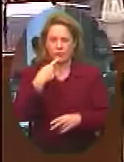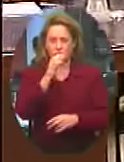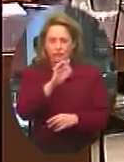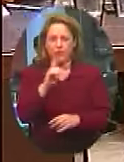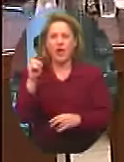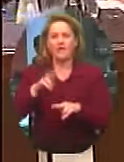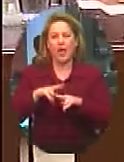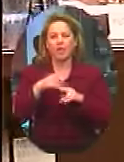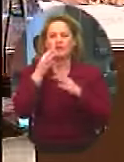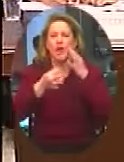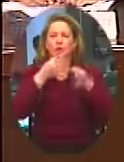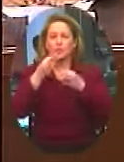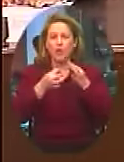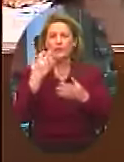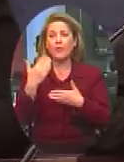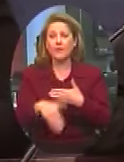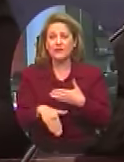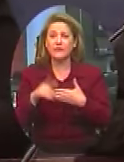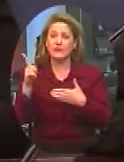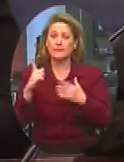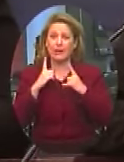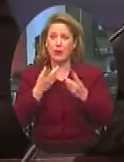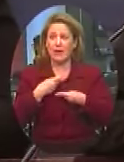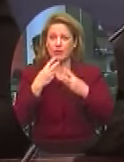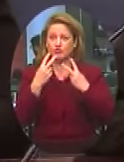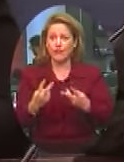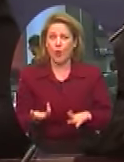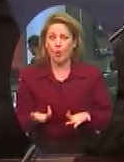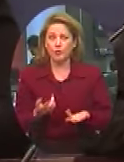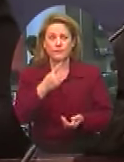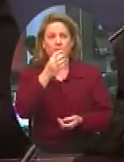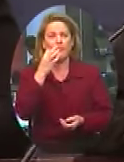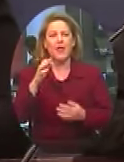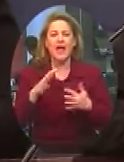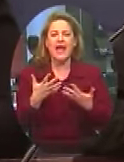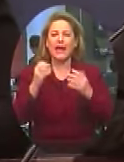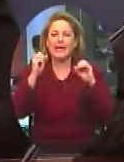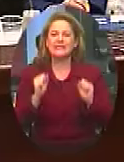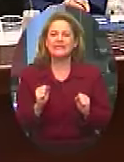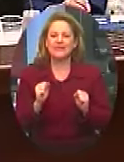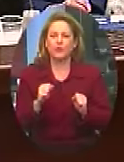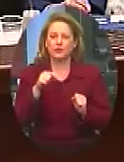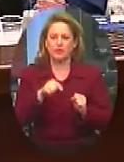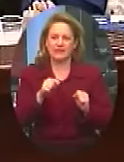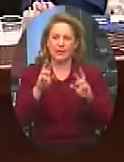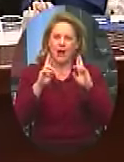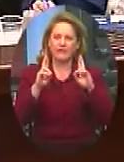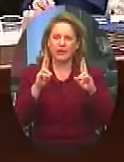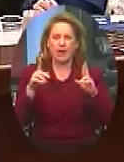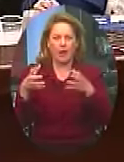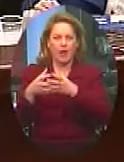שאלות שבסופן ציפו גם לקבל תשובות. כיצד היציבות שהמתווה הזה מבטיח לחברות